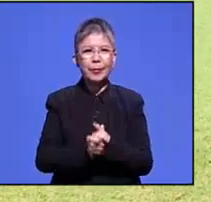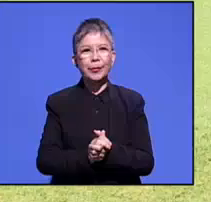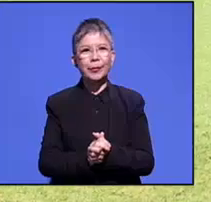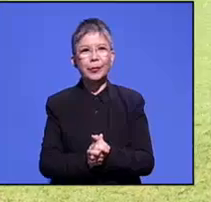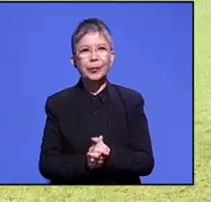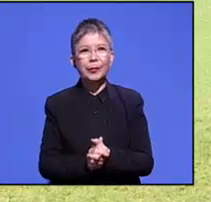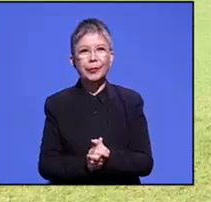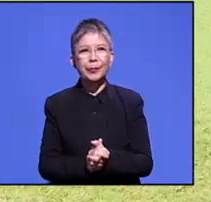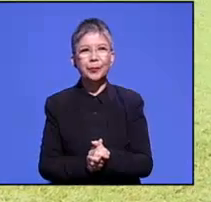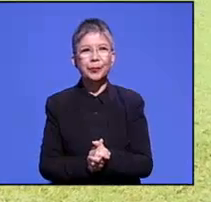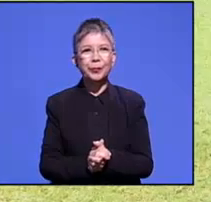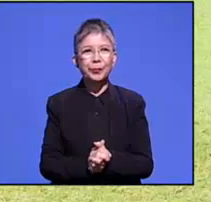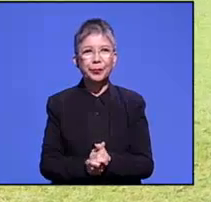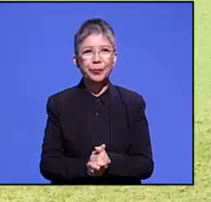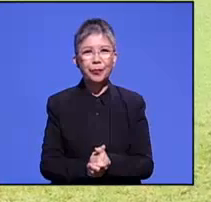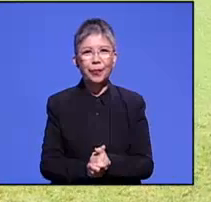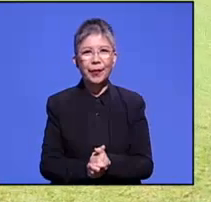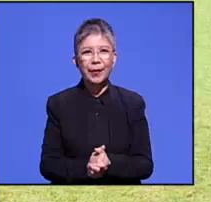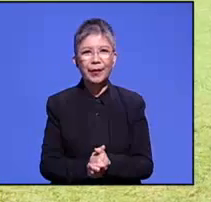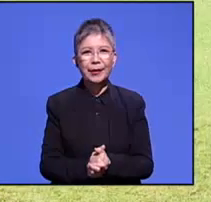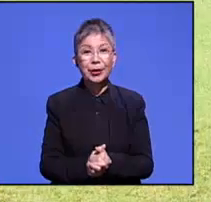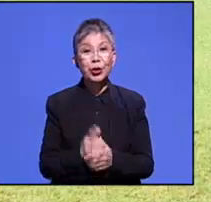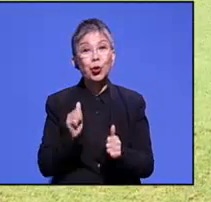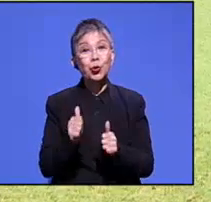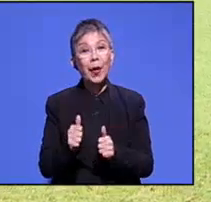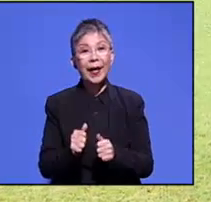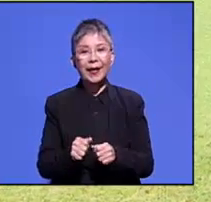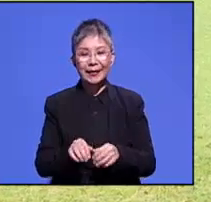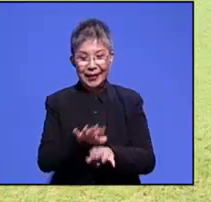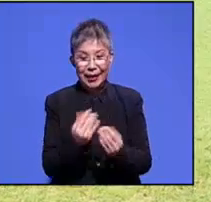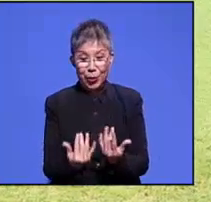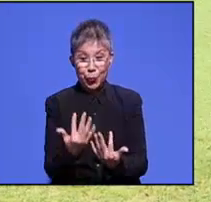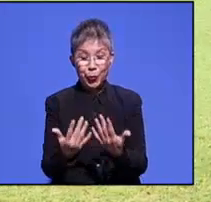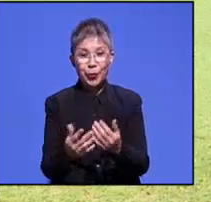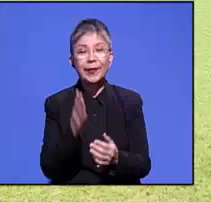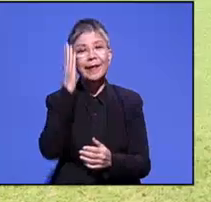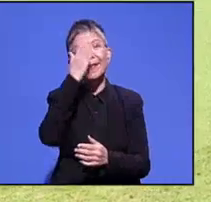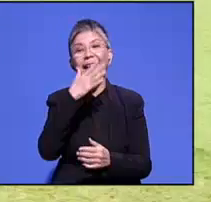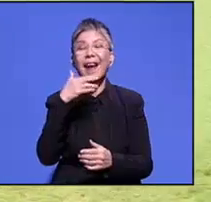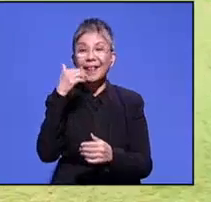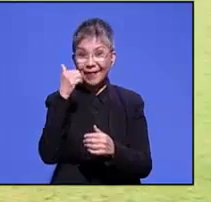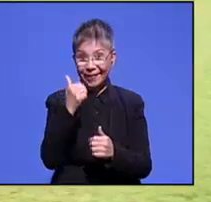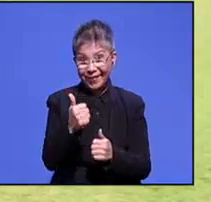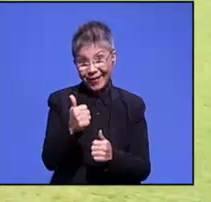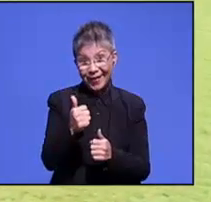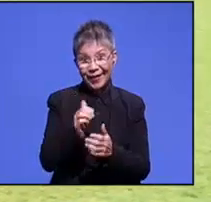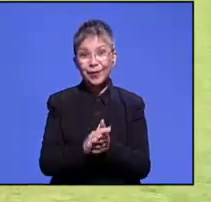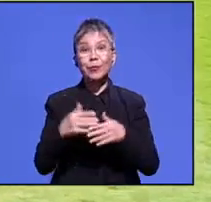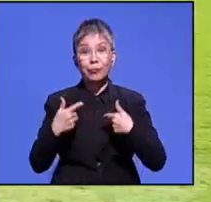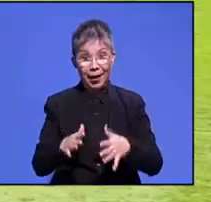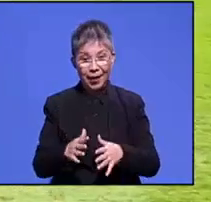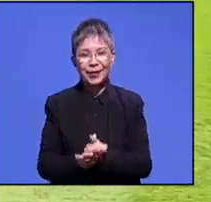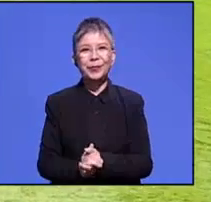semuanya hanya ilusi mata saja tujuannya untuk mempercantik dan juga memudahkan pertama di bagian-bagian garis tadi silangit